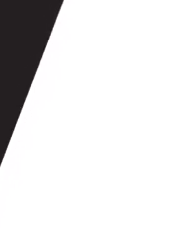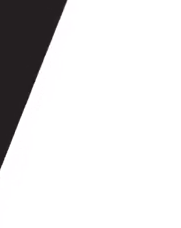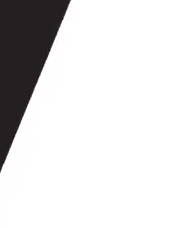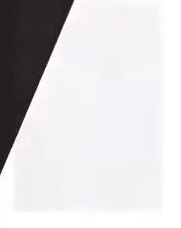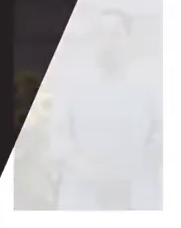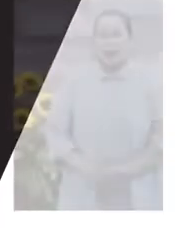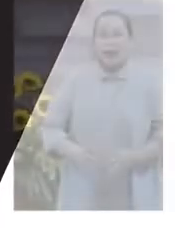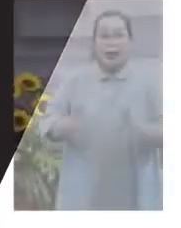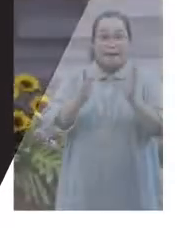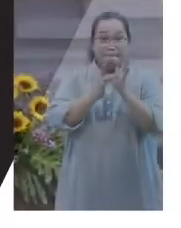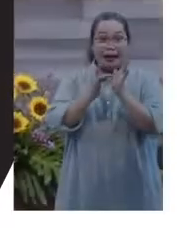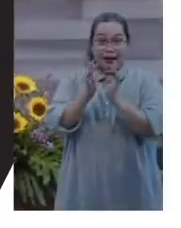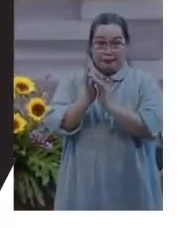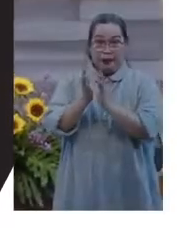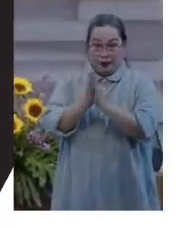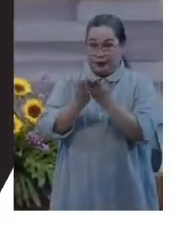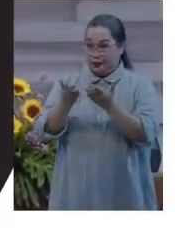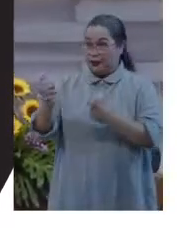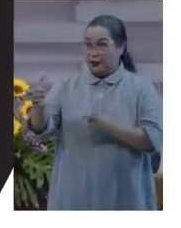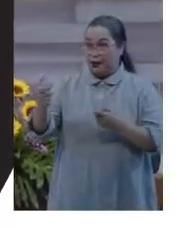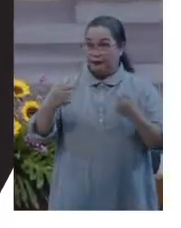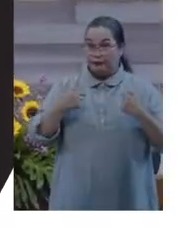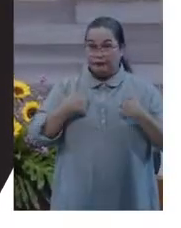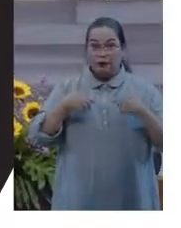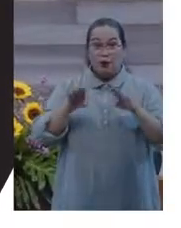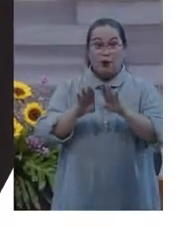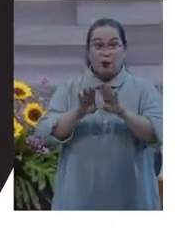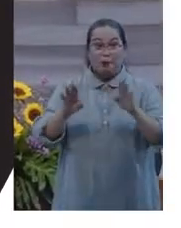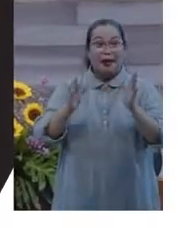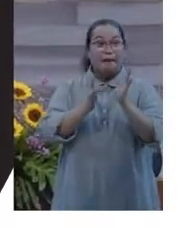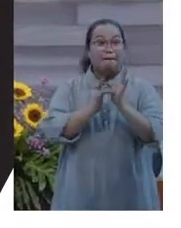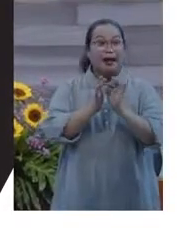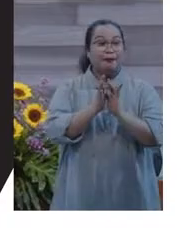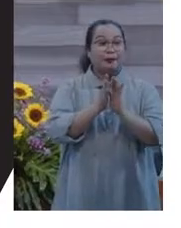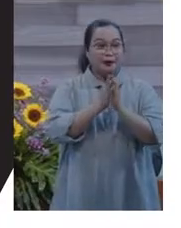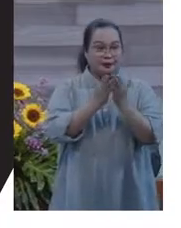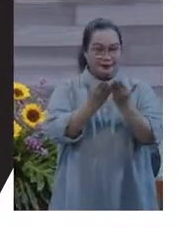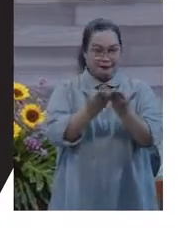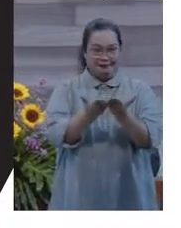Buksan po natin ang ating mga kopya ng banal na kasulatan